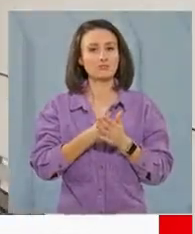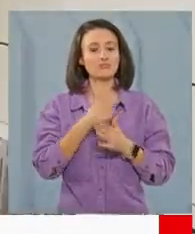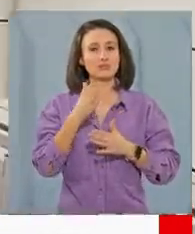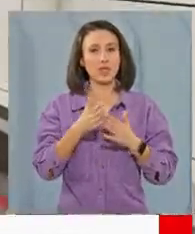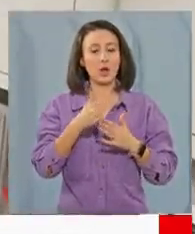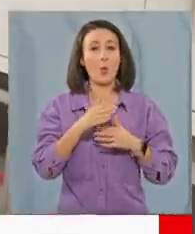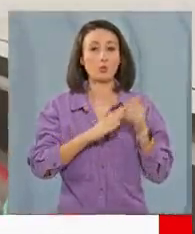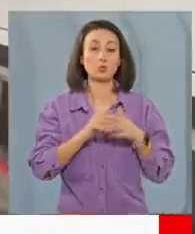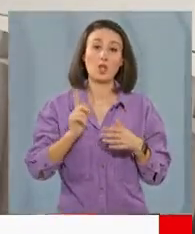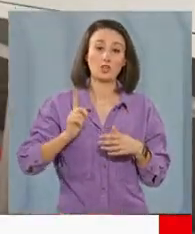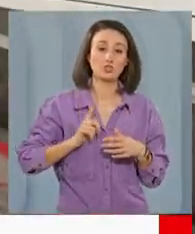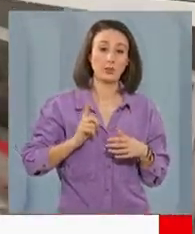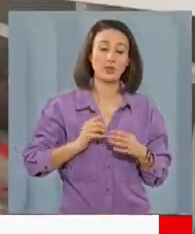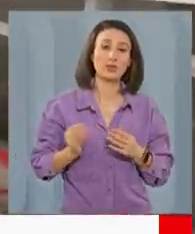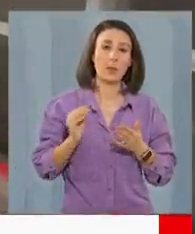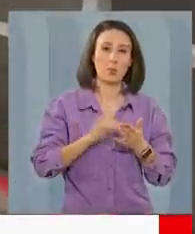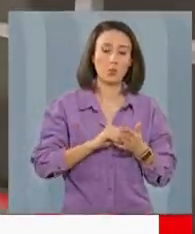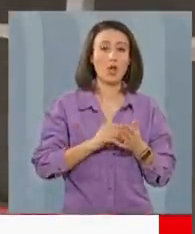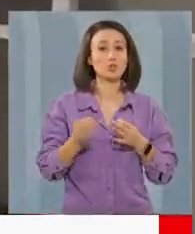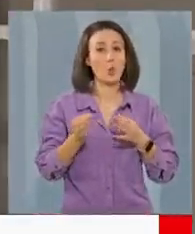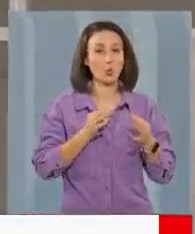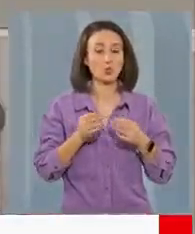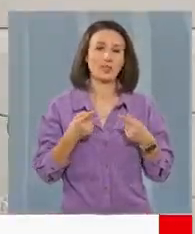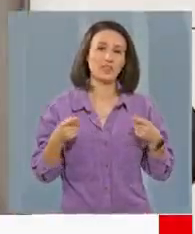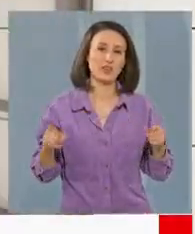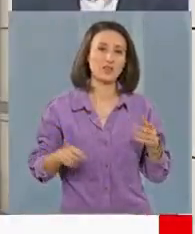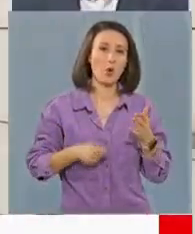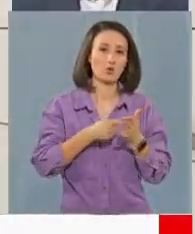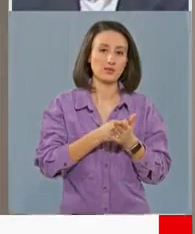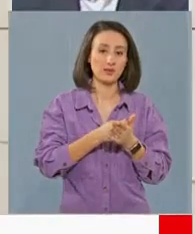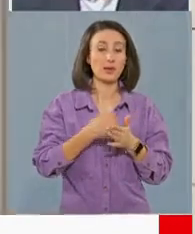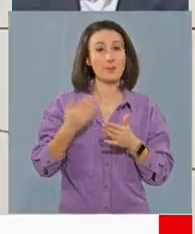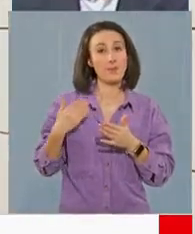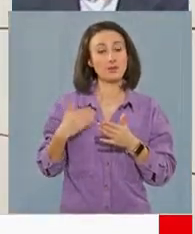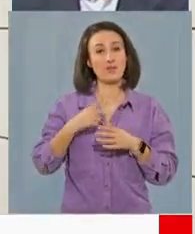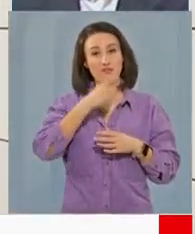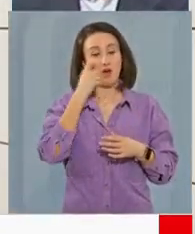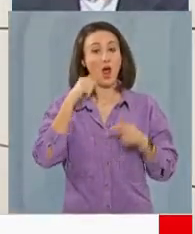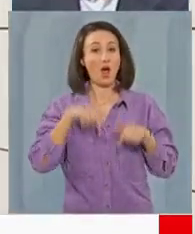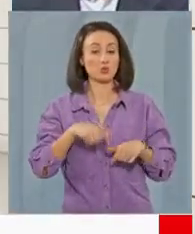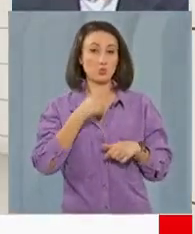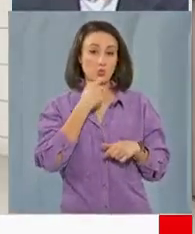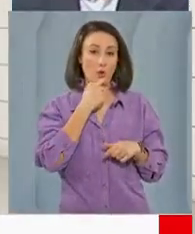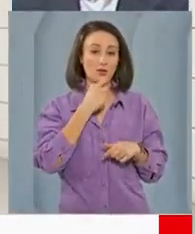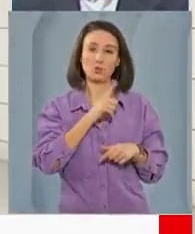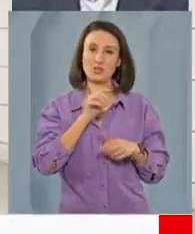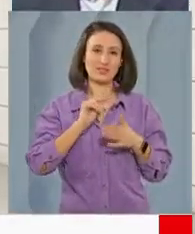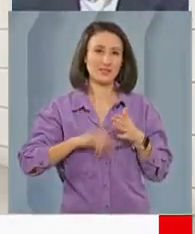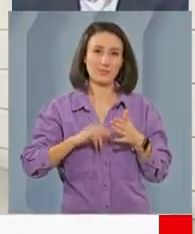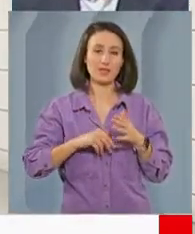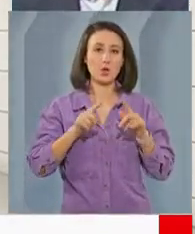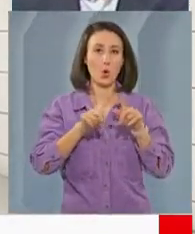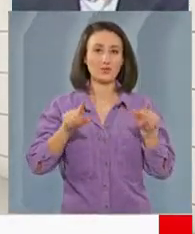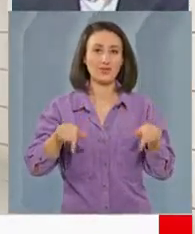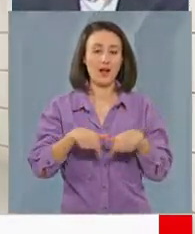în teren constructorii iau de așteptat depunerea și soluționarea eventualelor contestații nu se vor semna aceste